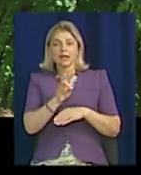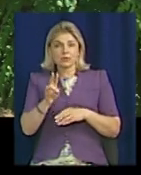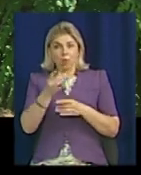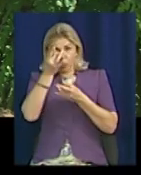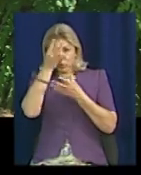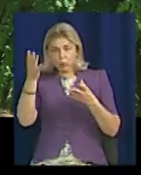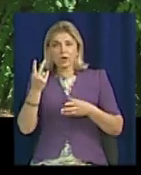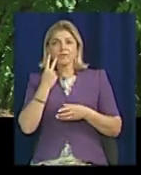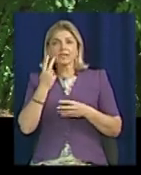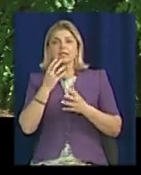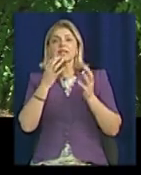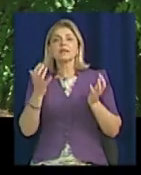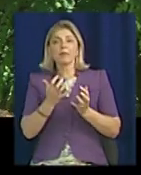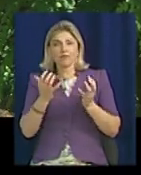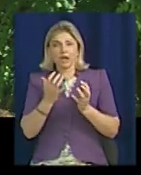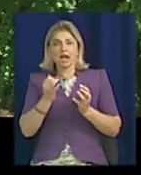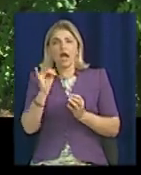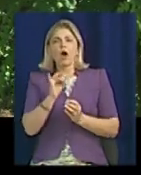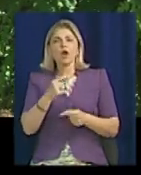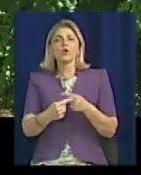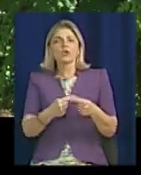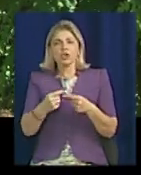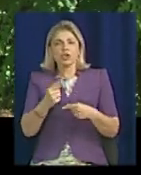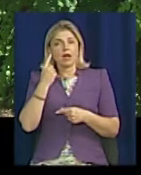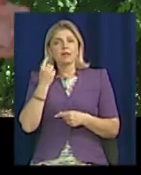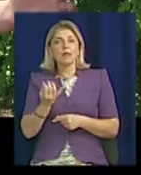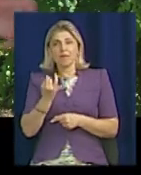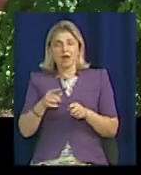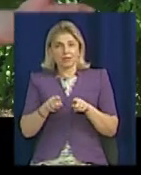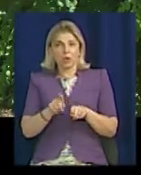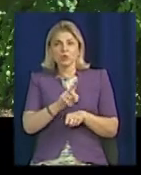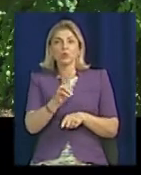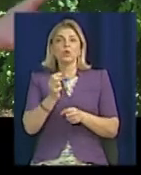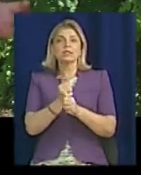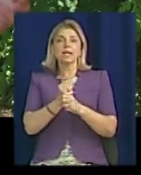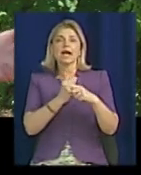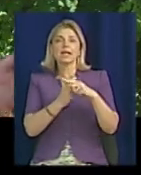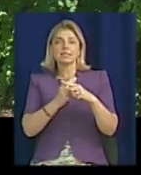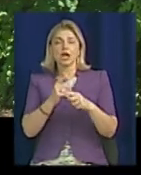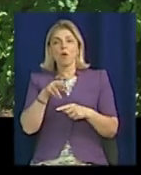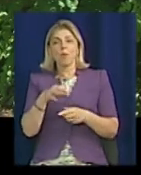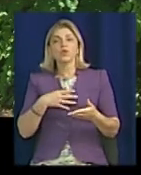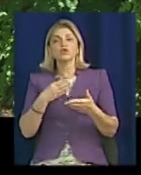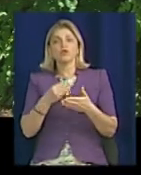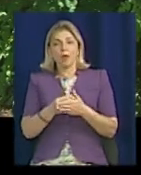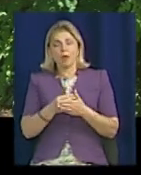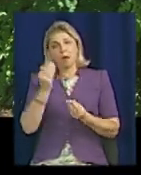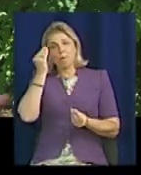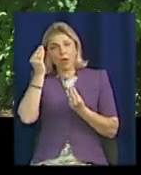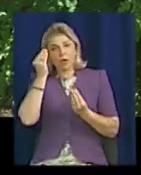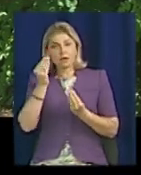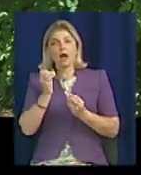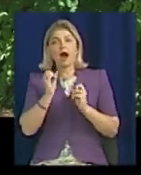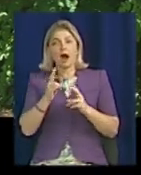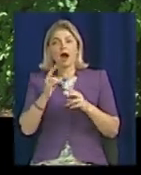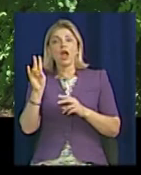вони завжди зберігають канонічність. Тобто не буває такого, щоб хтось робив хрести за якимись своїми там поглядами, як ікона.